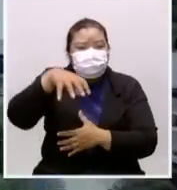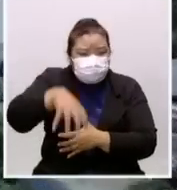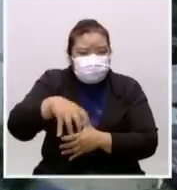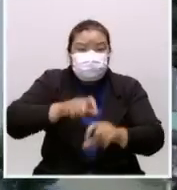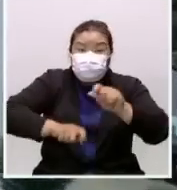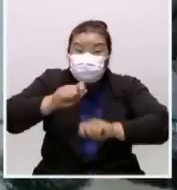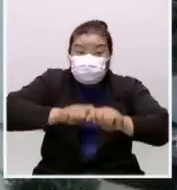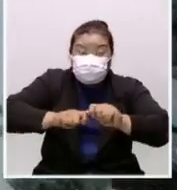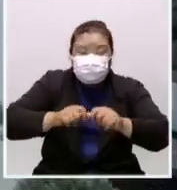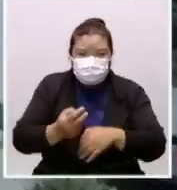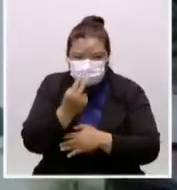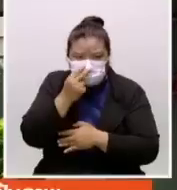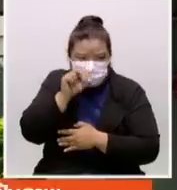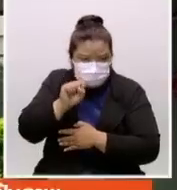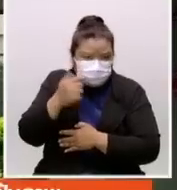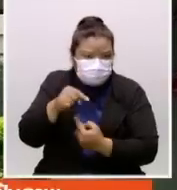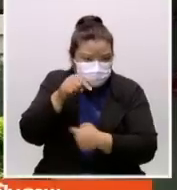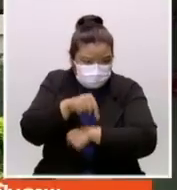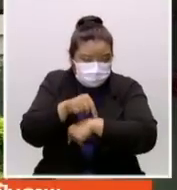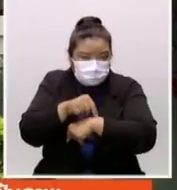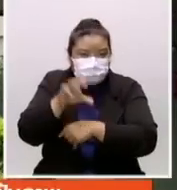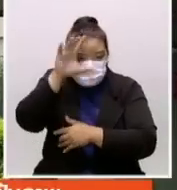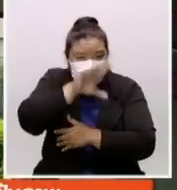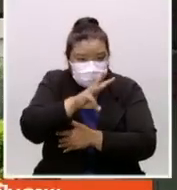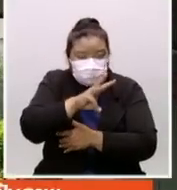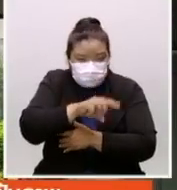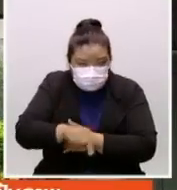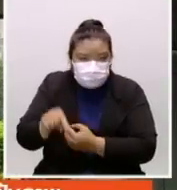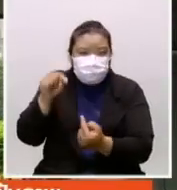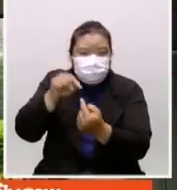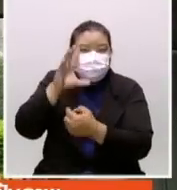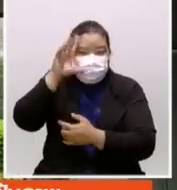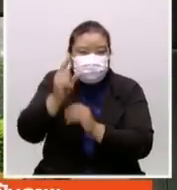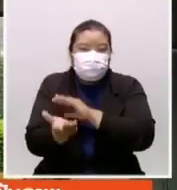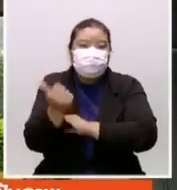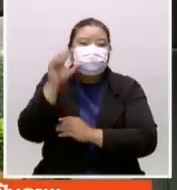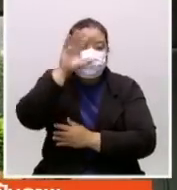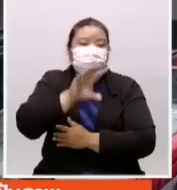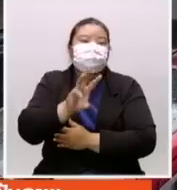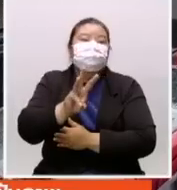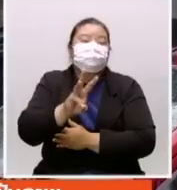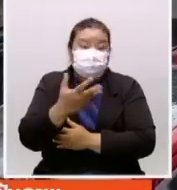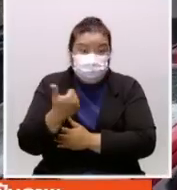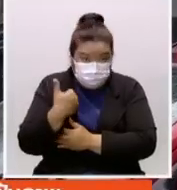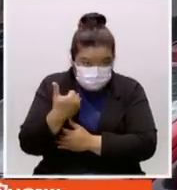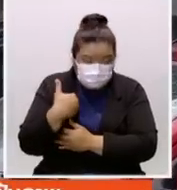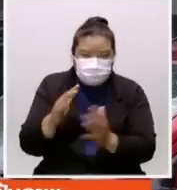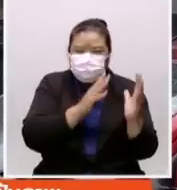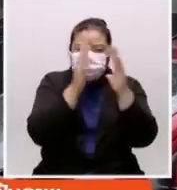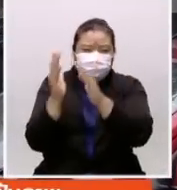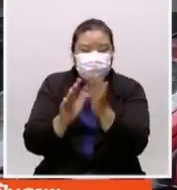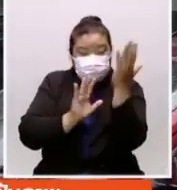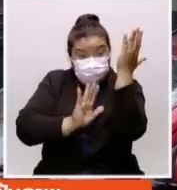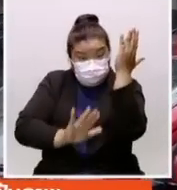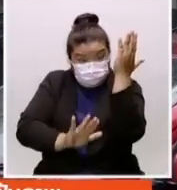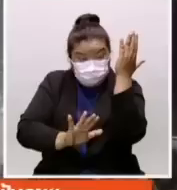นิยมวิทยาพยากรณ์อากาศ6นาฬิกาวันนี้ถึง6นาฬิกาในวันพรุ่งนี้นะครับ พบว่ามีมรสุมตะวันตกเฉียงใต้พัดปกคลุมทะเลอันด